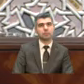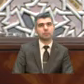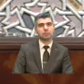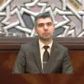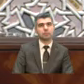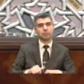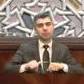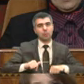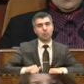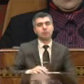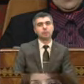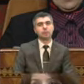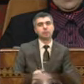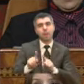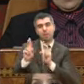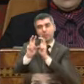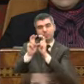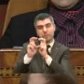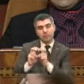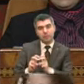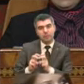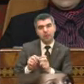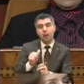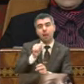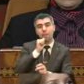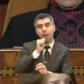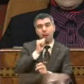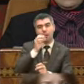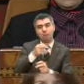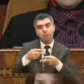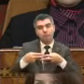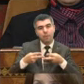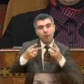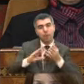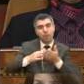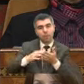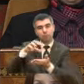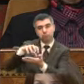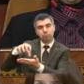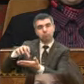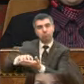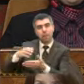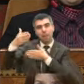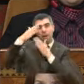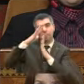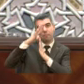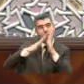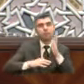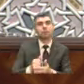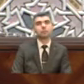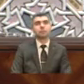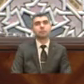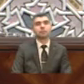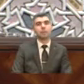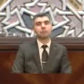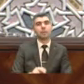سيد الوزير، على النقص الحاد في المادة ديال الماء الصالح للشرب في مجموعة من المناطق المغرب، نسائلكم سيد الوزير.